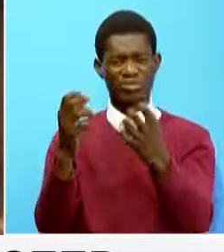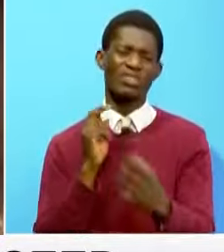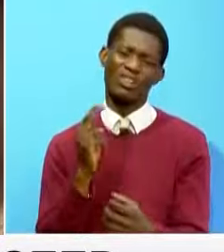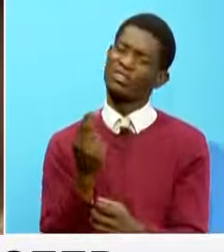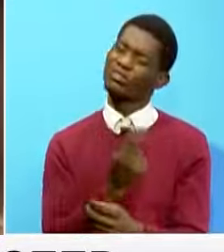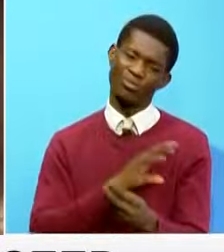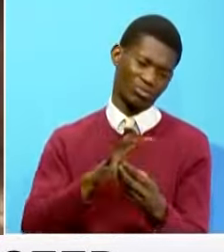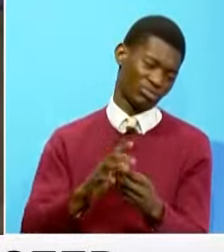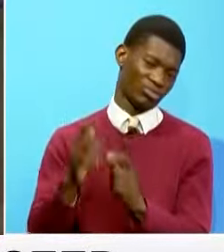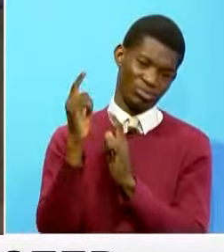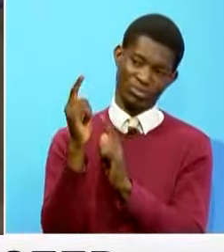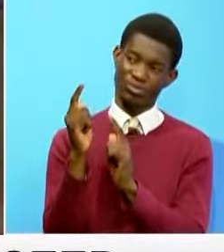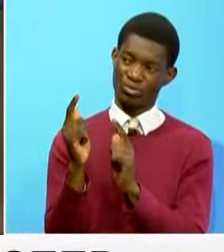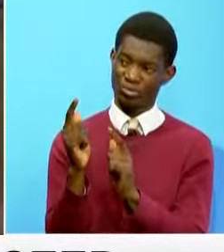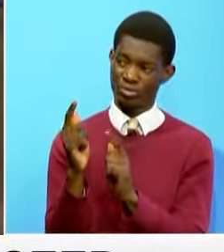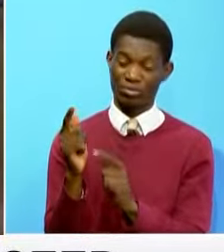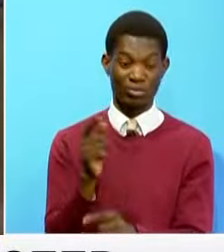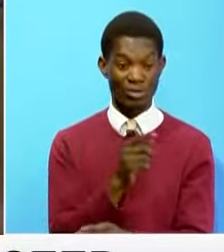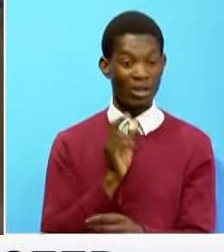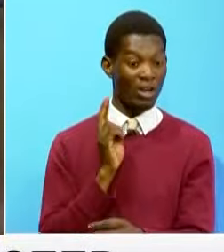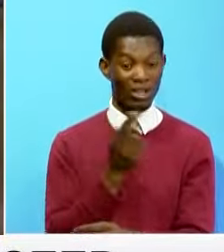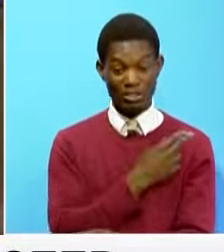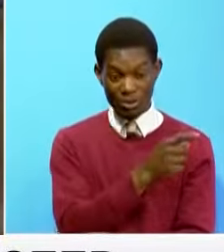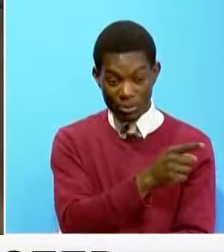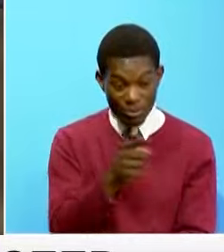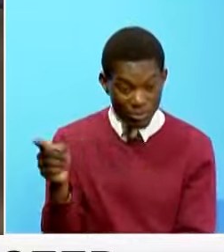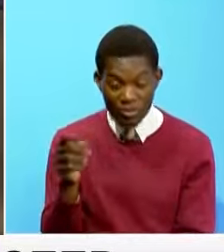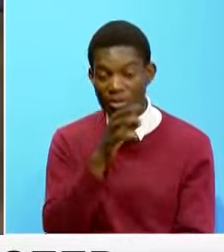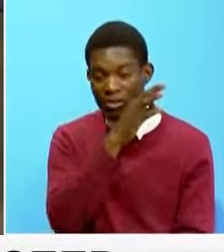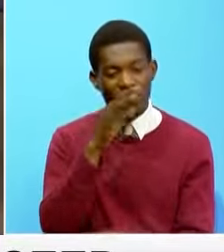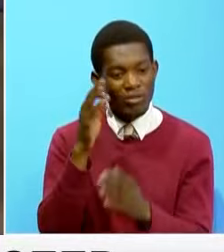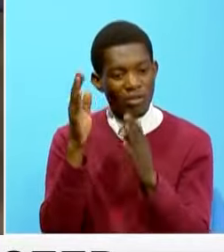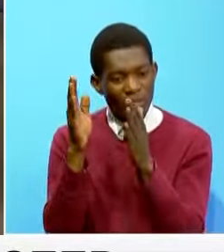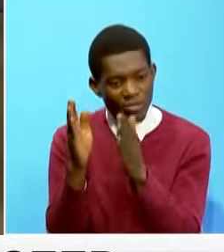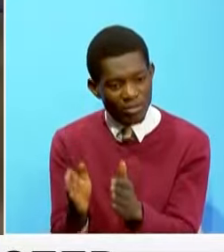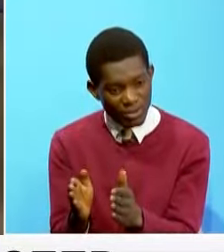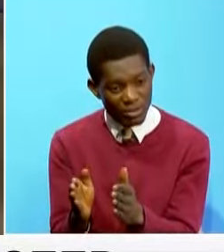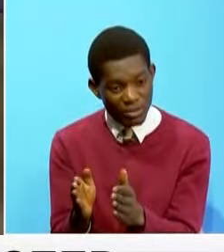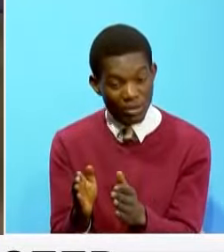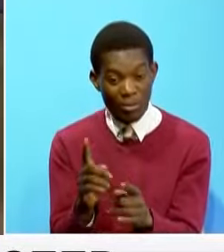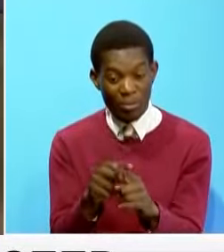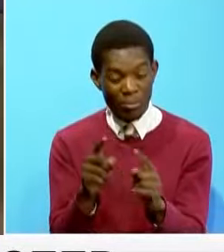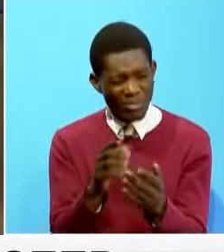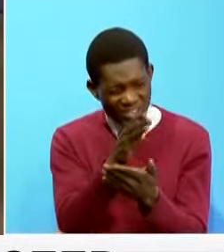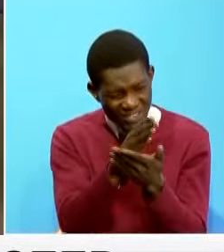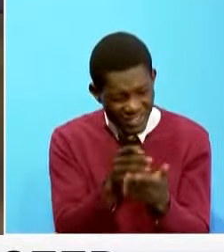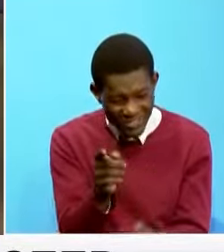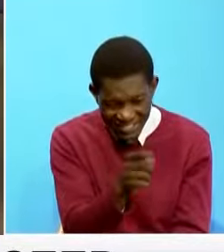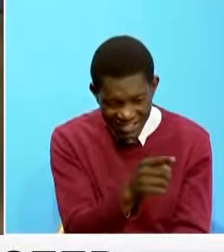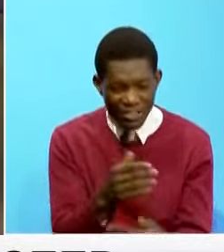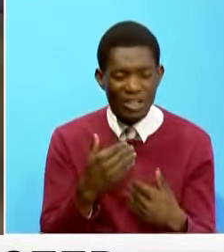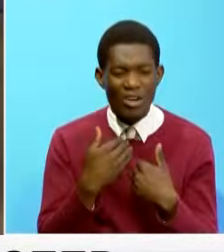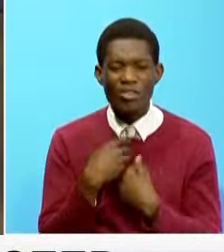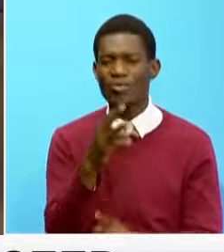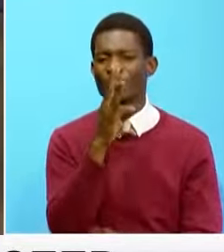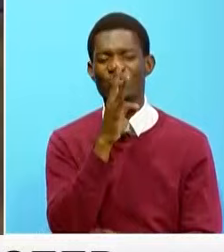Mwana setili pano ni salimi. Mwaichi tiliko na manzi alimi mutili pano.